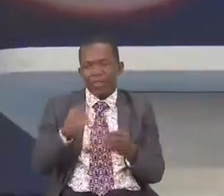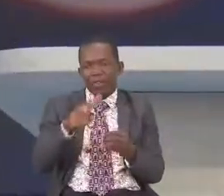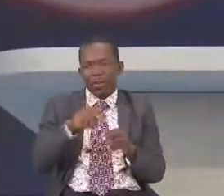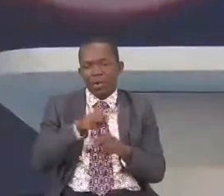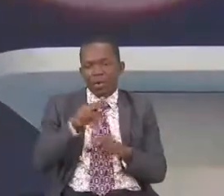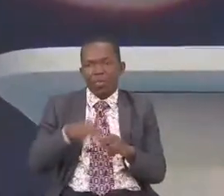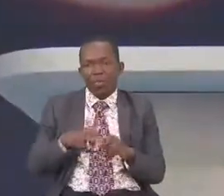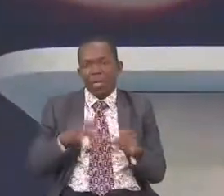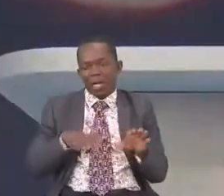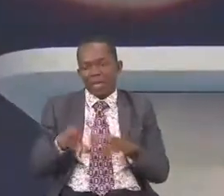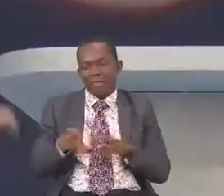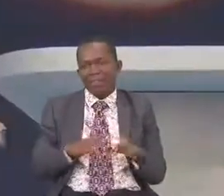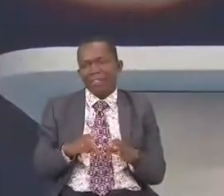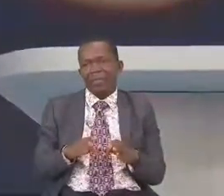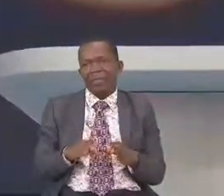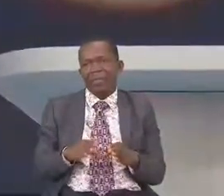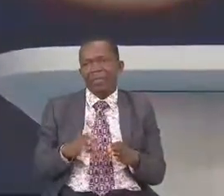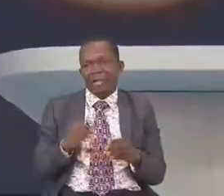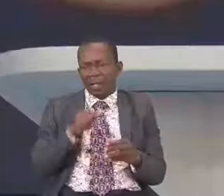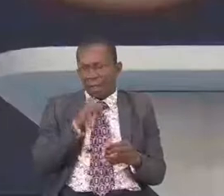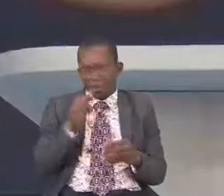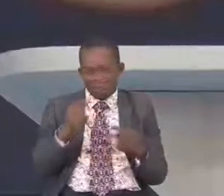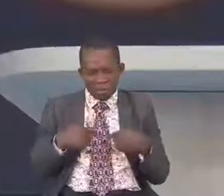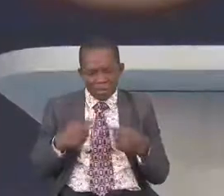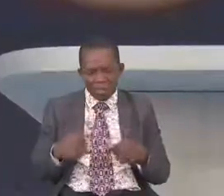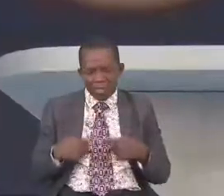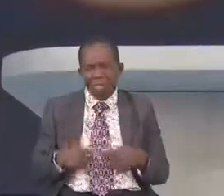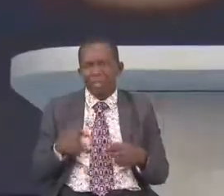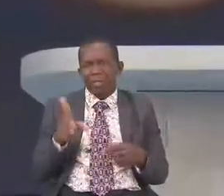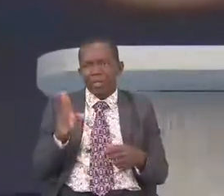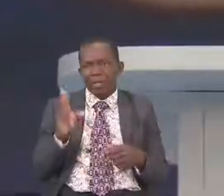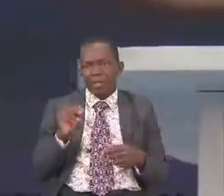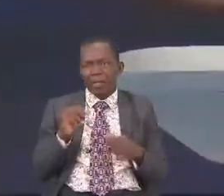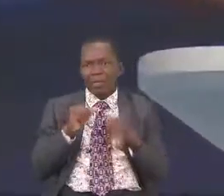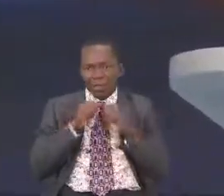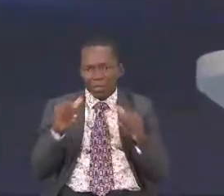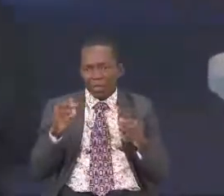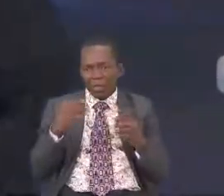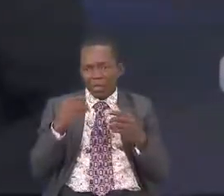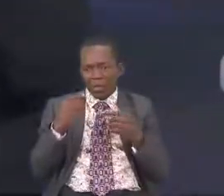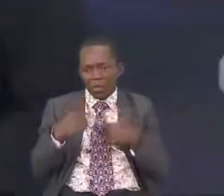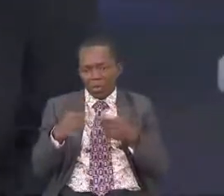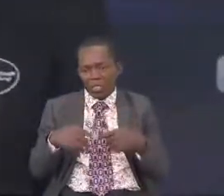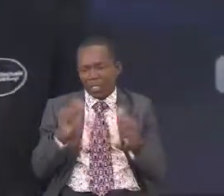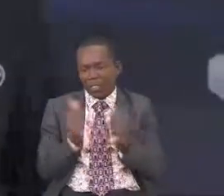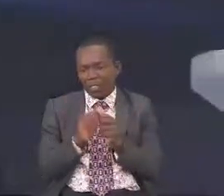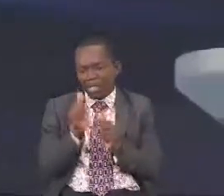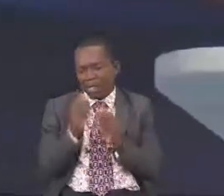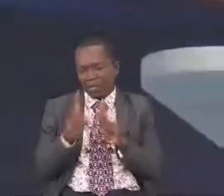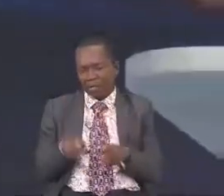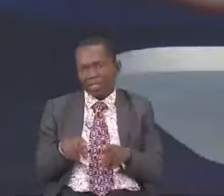régulières, silence cette foi en toi, tu ne t'enorgueillis pas, tu ne luttes avec personne, tu as la